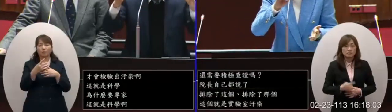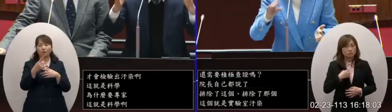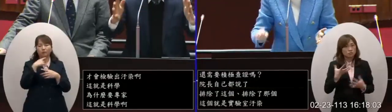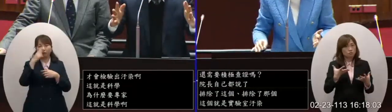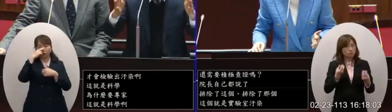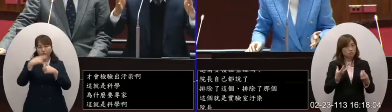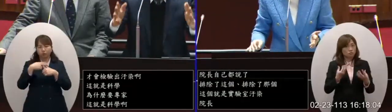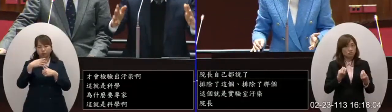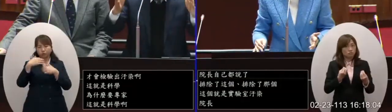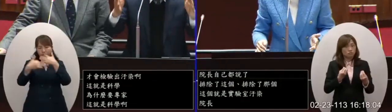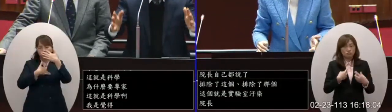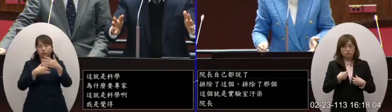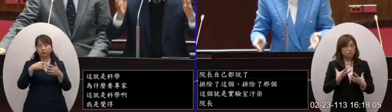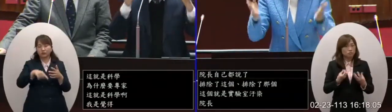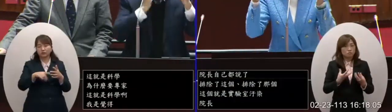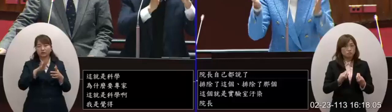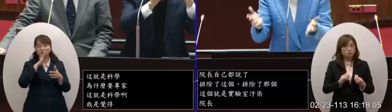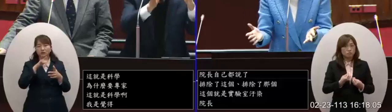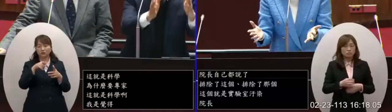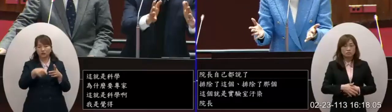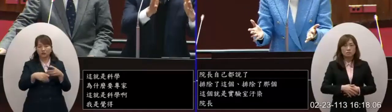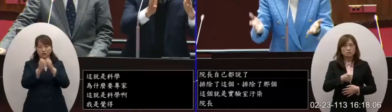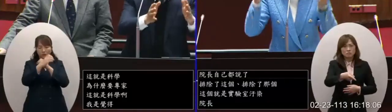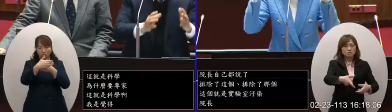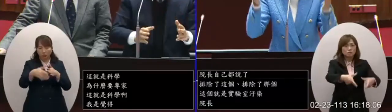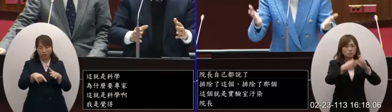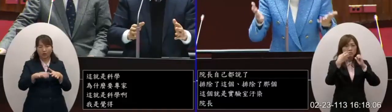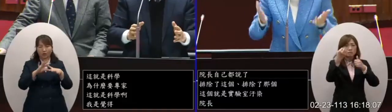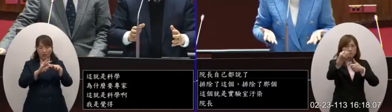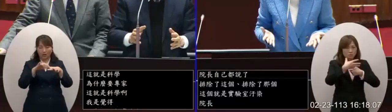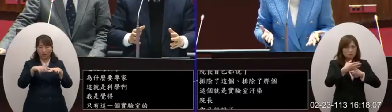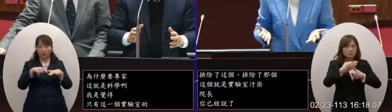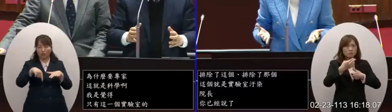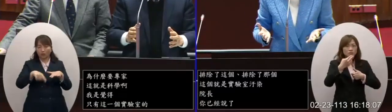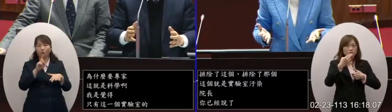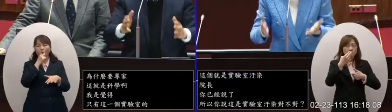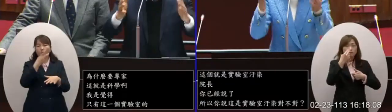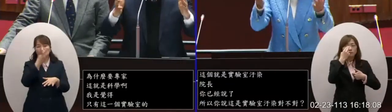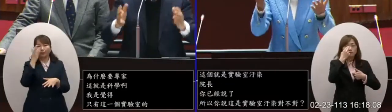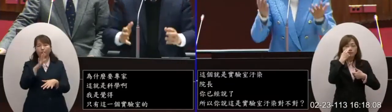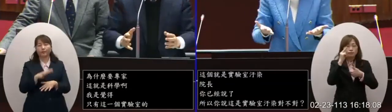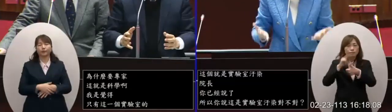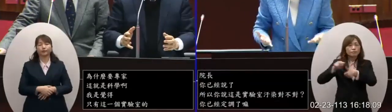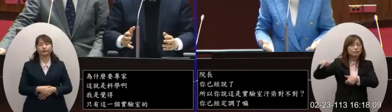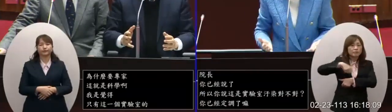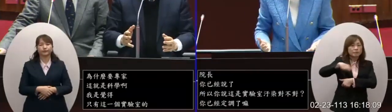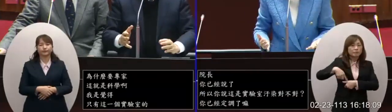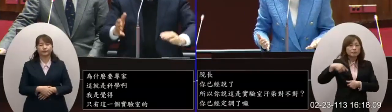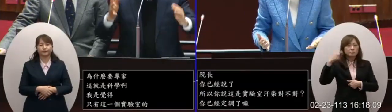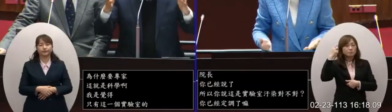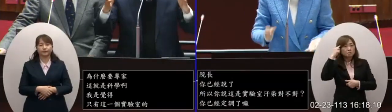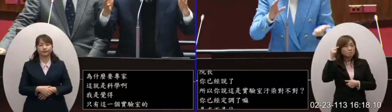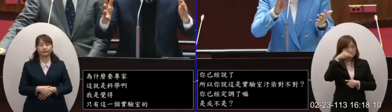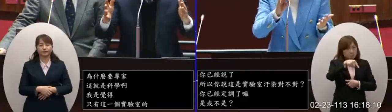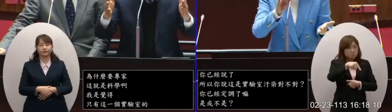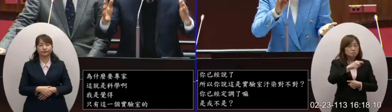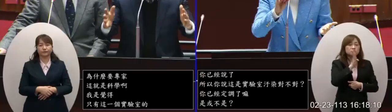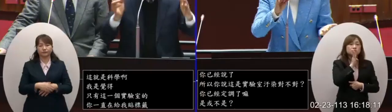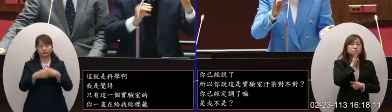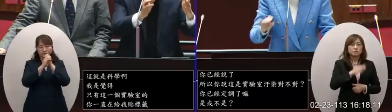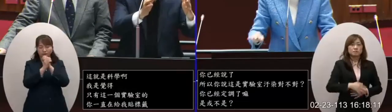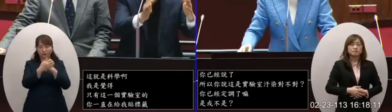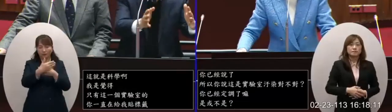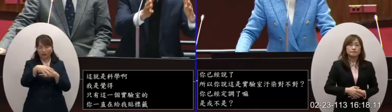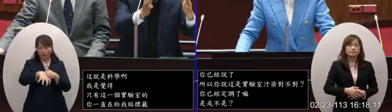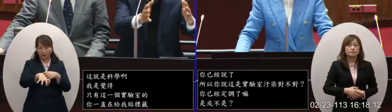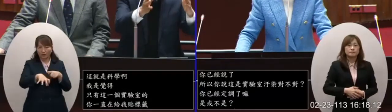我没有贴标签， 实验室的这一块肉， 是你的回答让大家有这样的看法。 是你的回答让大家有看法。 实验室